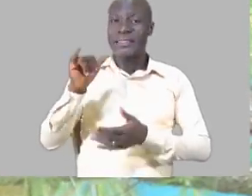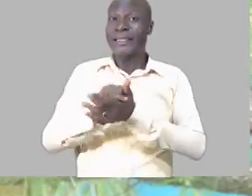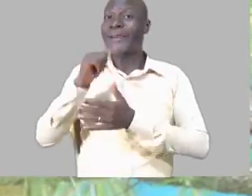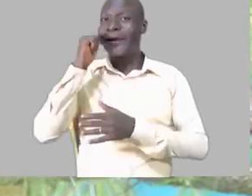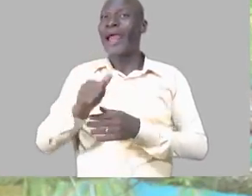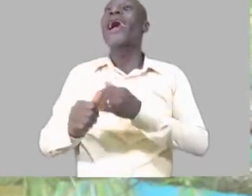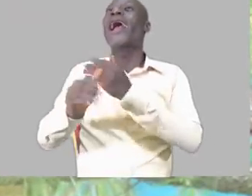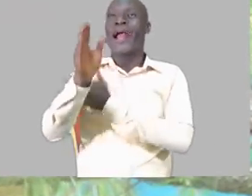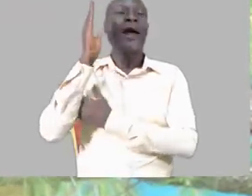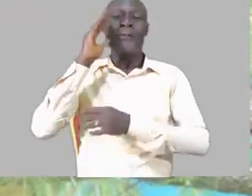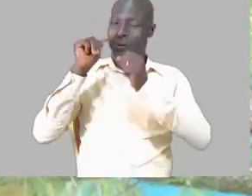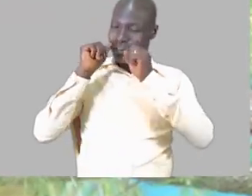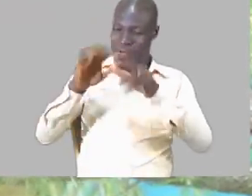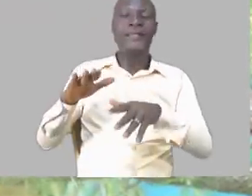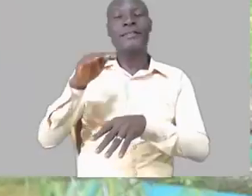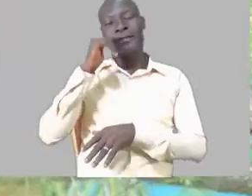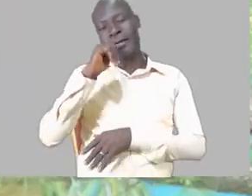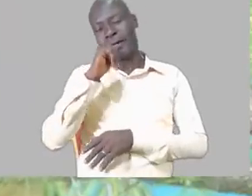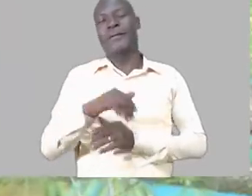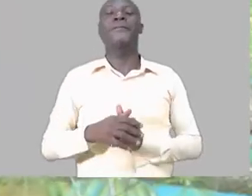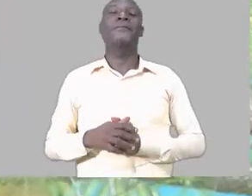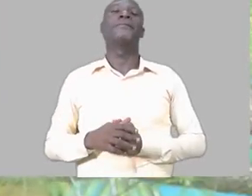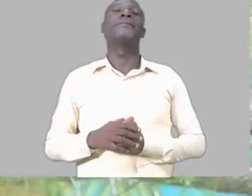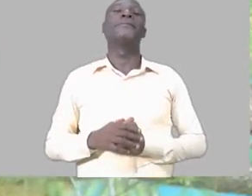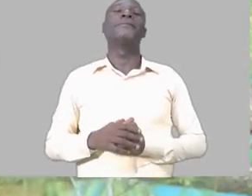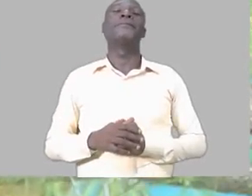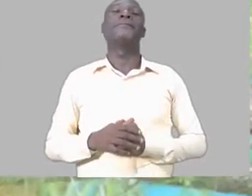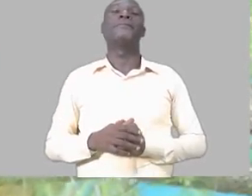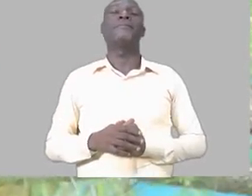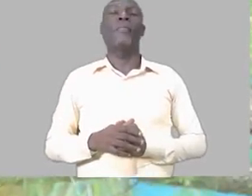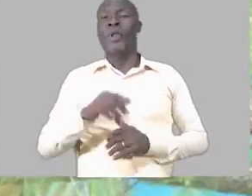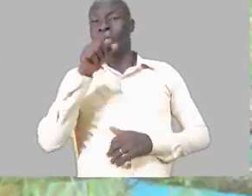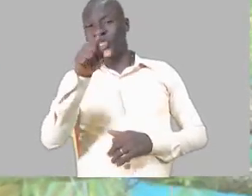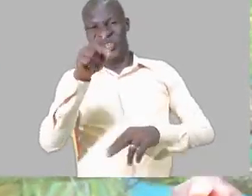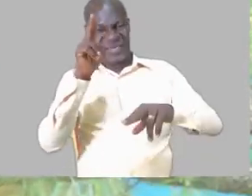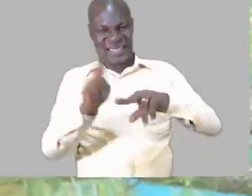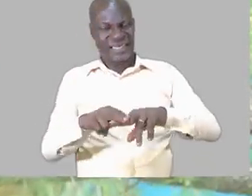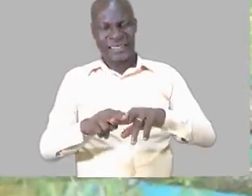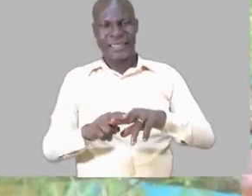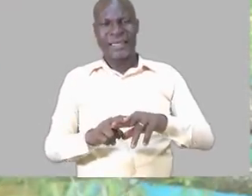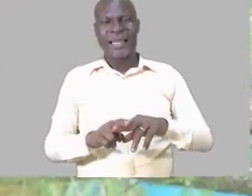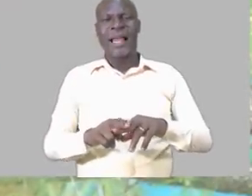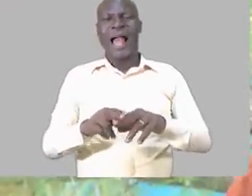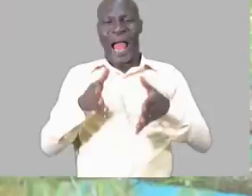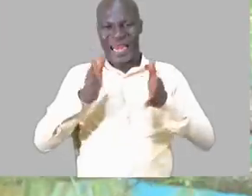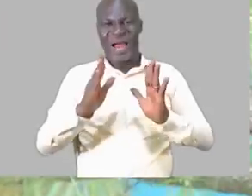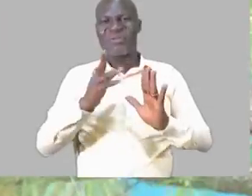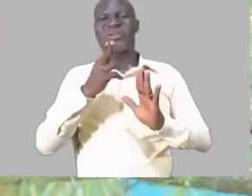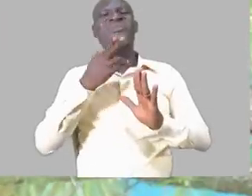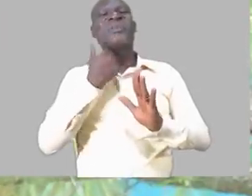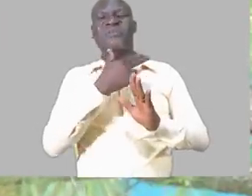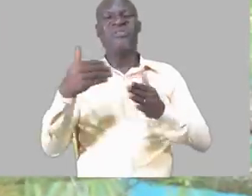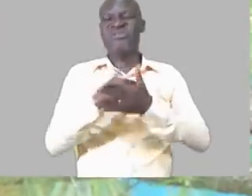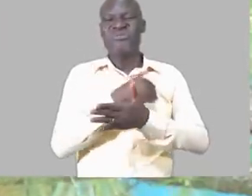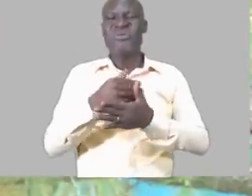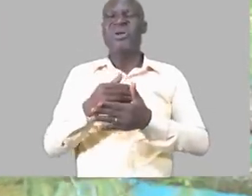hwe se de tie biara me se onyame be hira no enti wo de tena ho e ma sa difo nyo maame e baifo wo